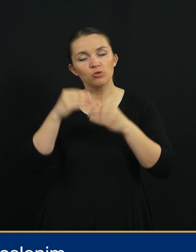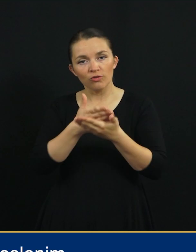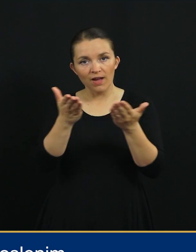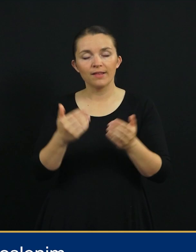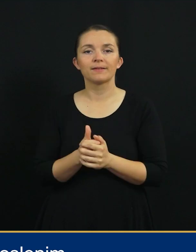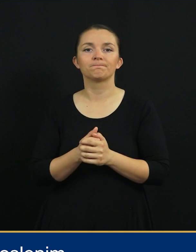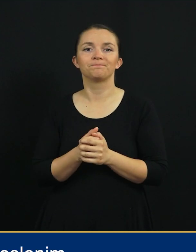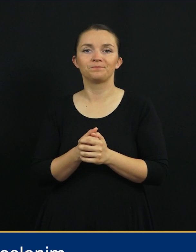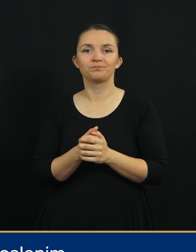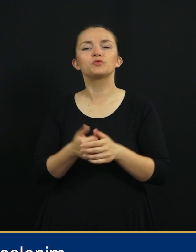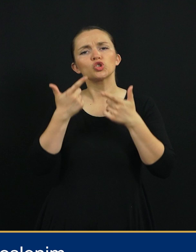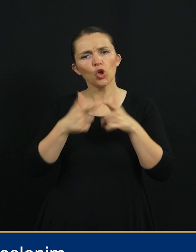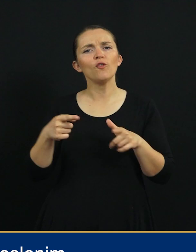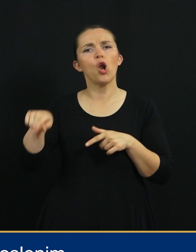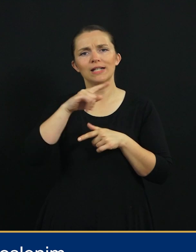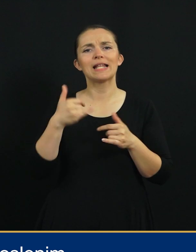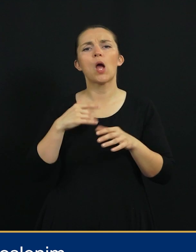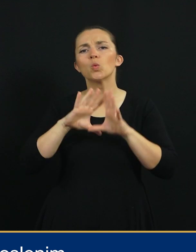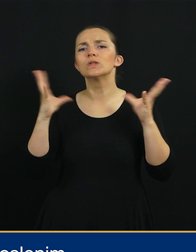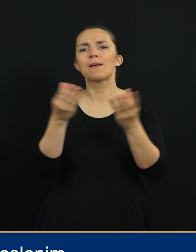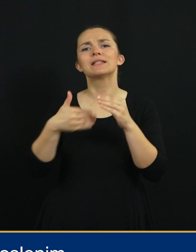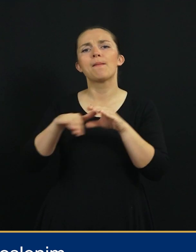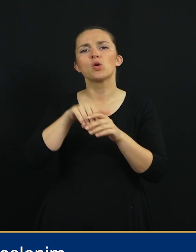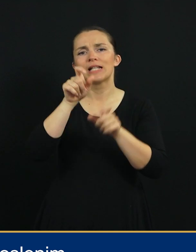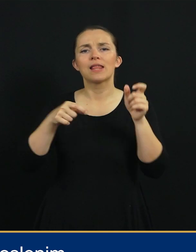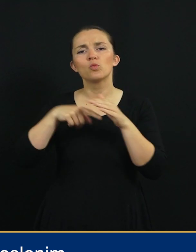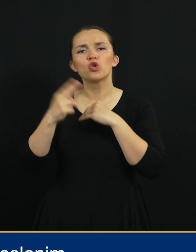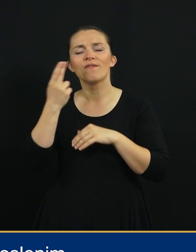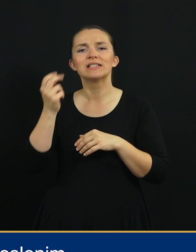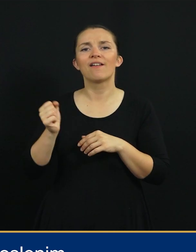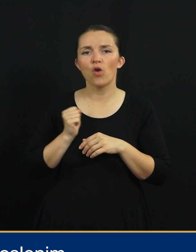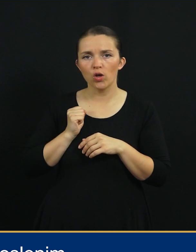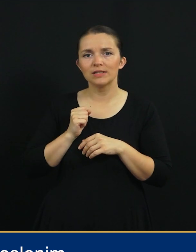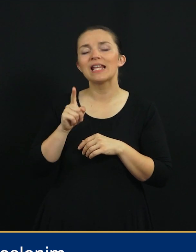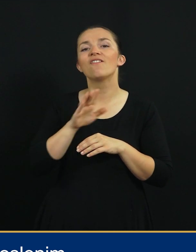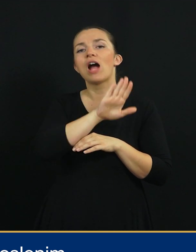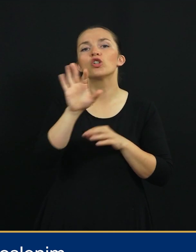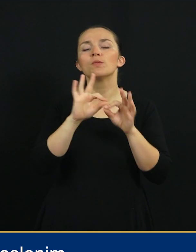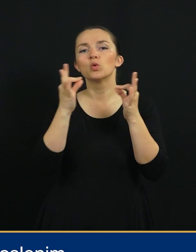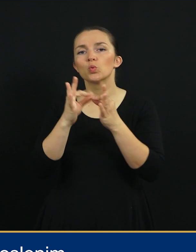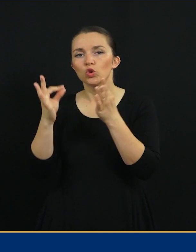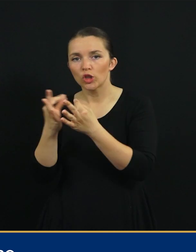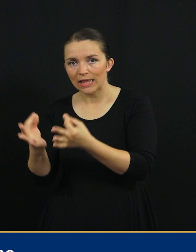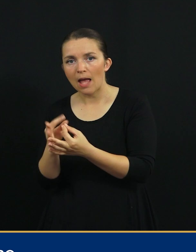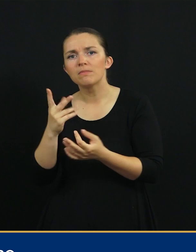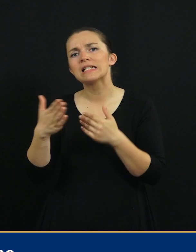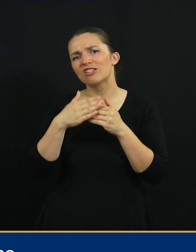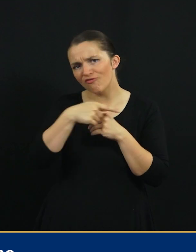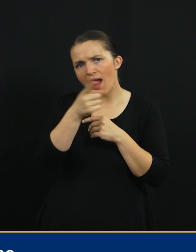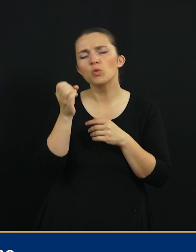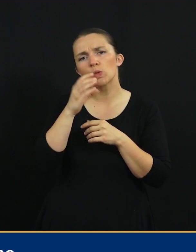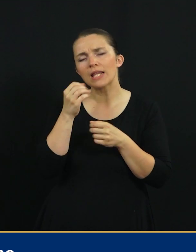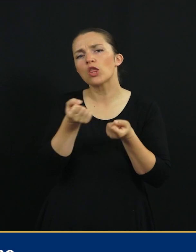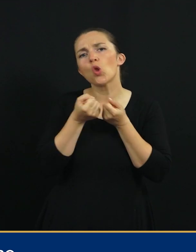Spoštovani, dovolite, da vsem zaposlenim v Slovenski vojski in vašim družinam, ki z vami